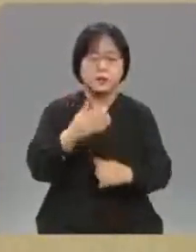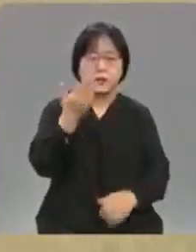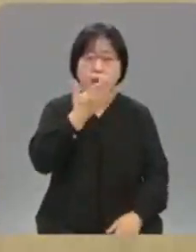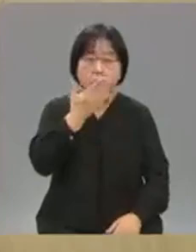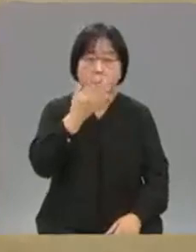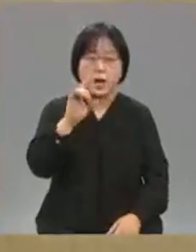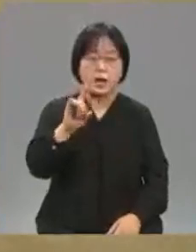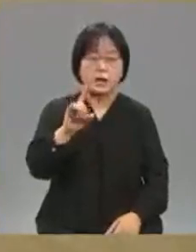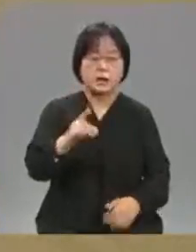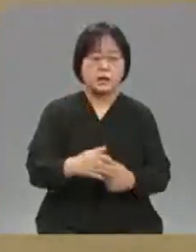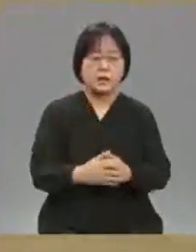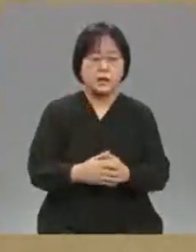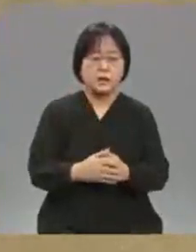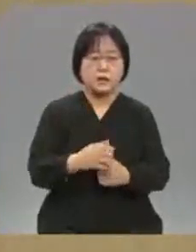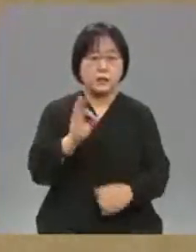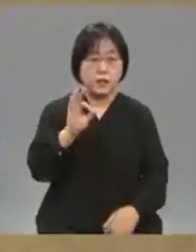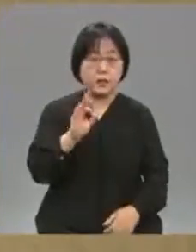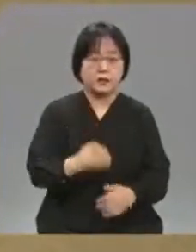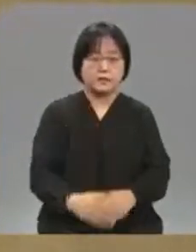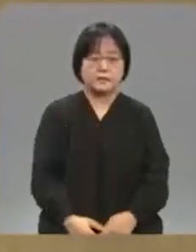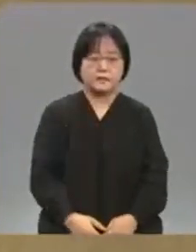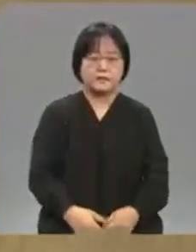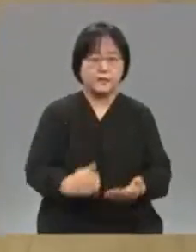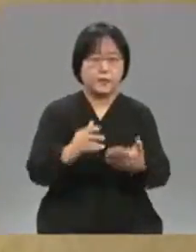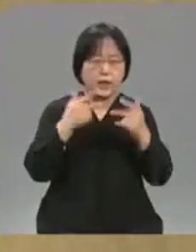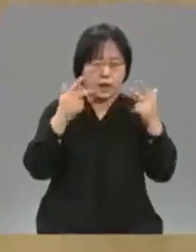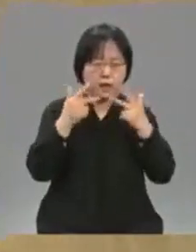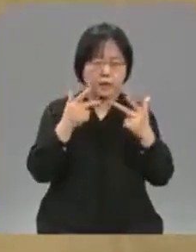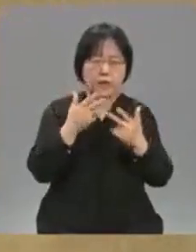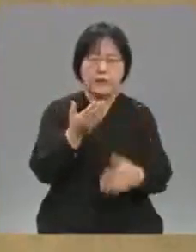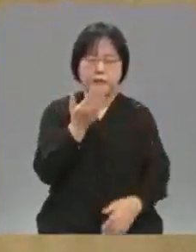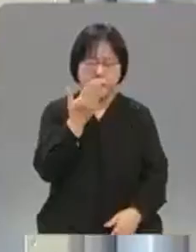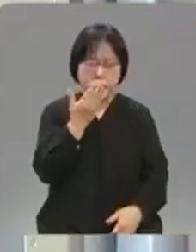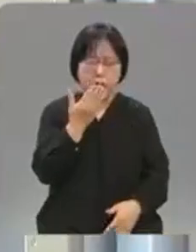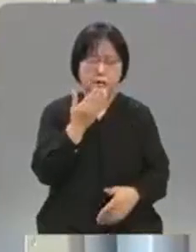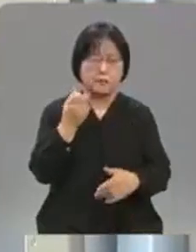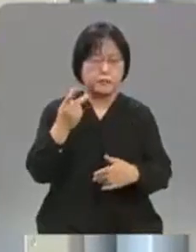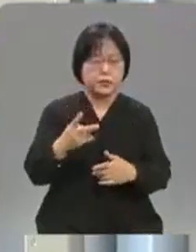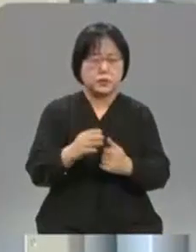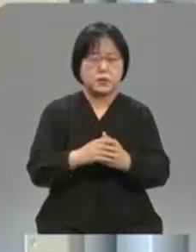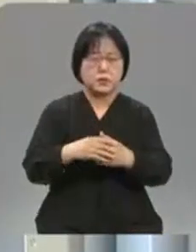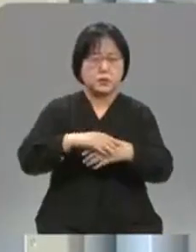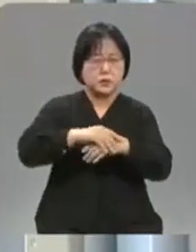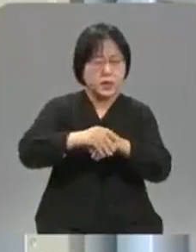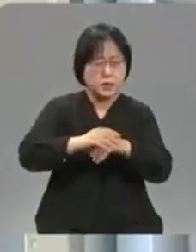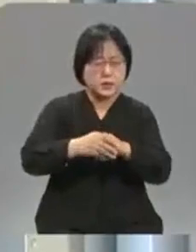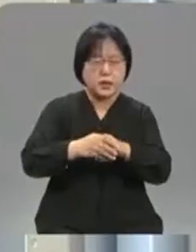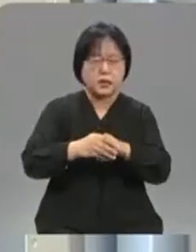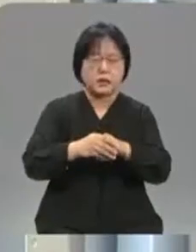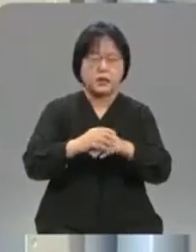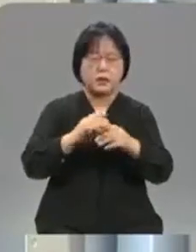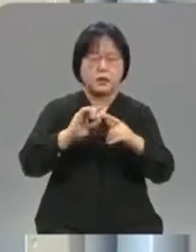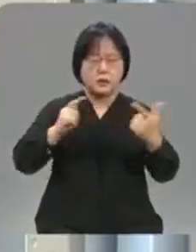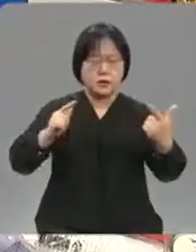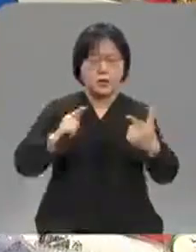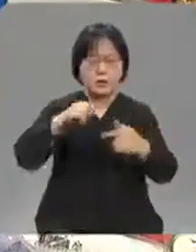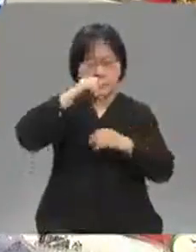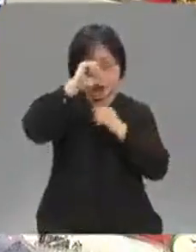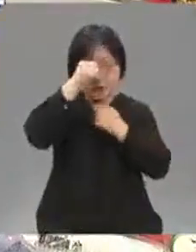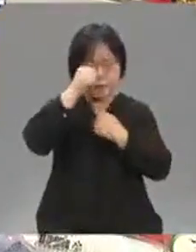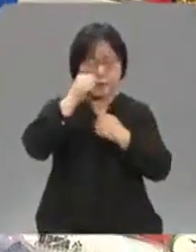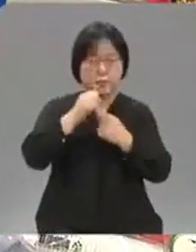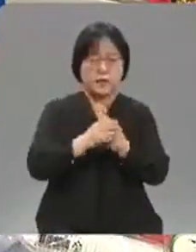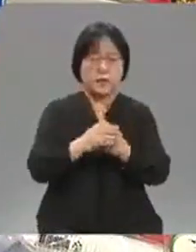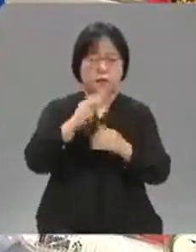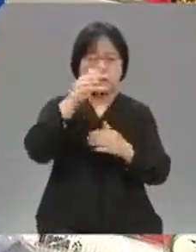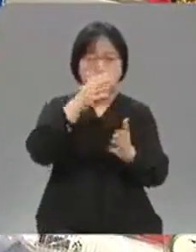하나, 오케이. 라면과 즉석밥과 같은 식료품부터 주방 세제와 버선발 등 생필품까지.